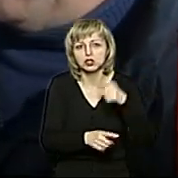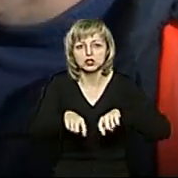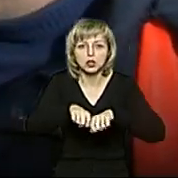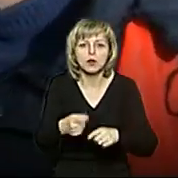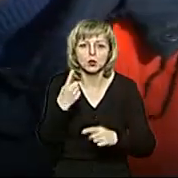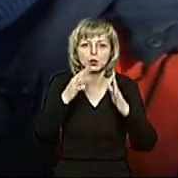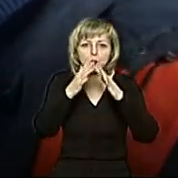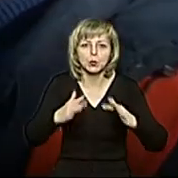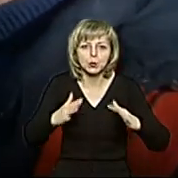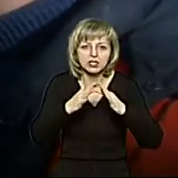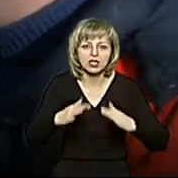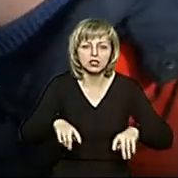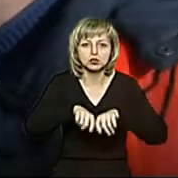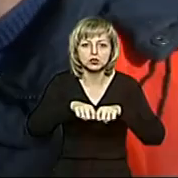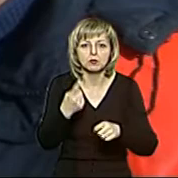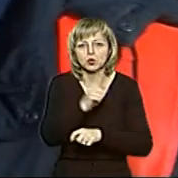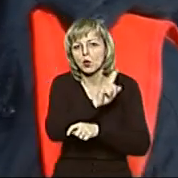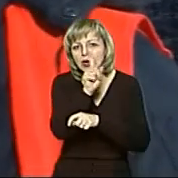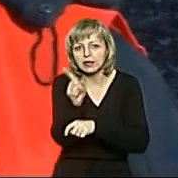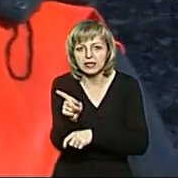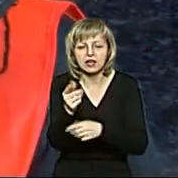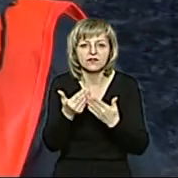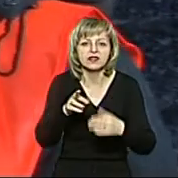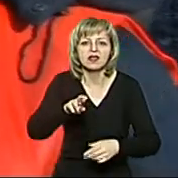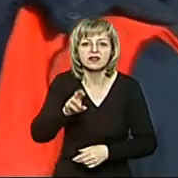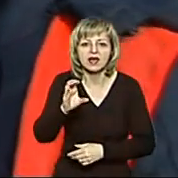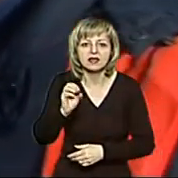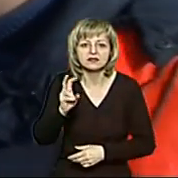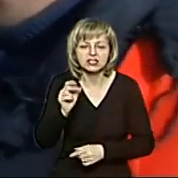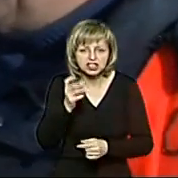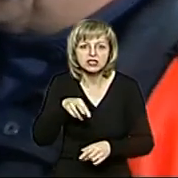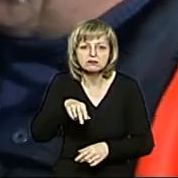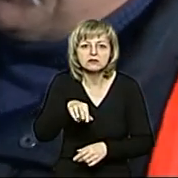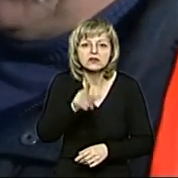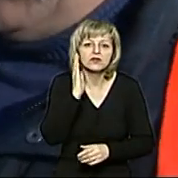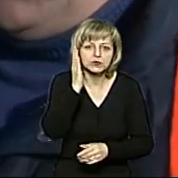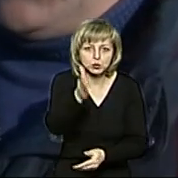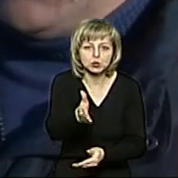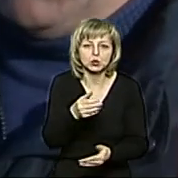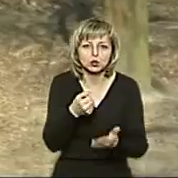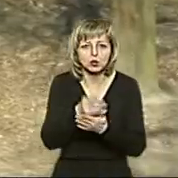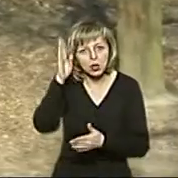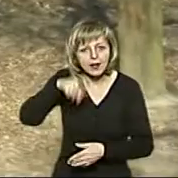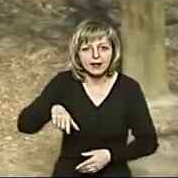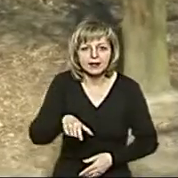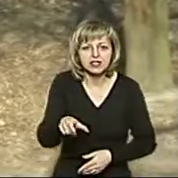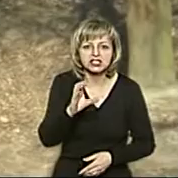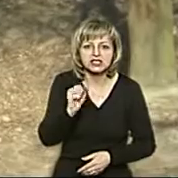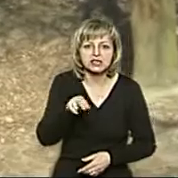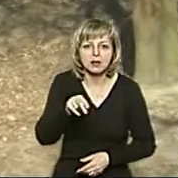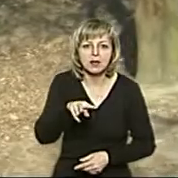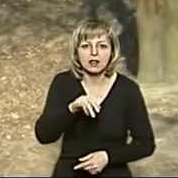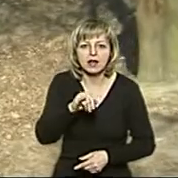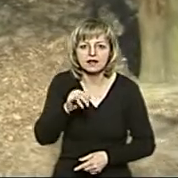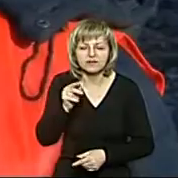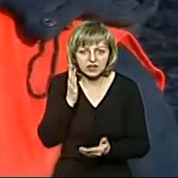ялину, зламало одну гілляку від ясена. І будемо йти туди далі, ми так в ту сторону до річки Сополаївки, там є повалені